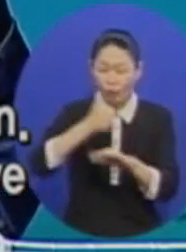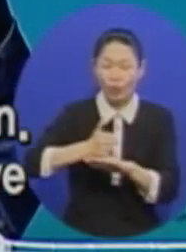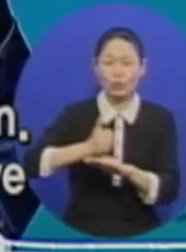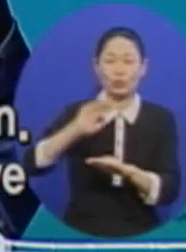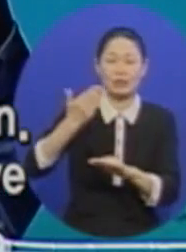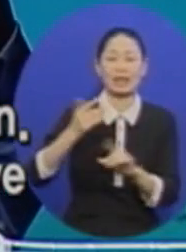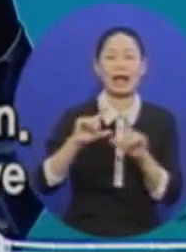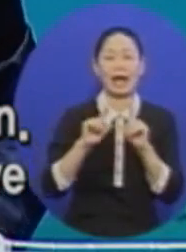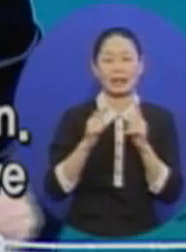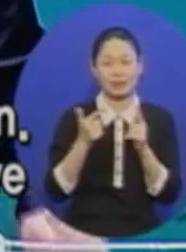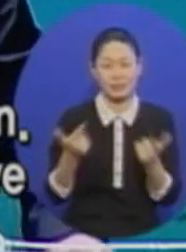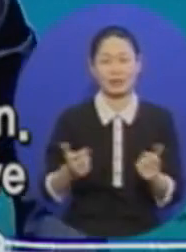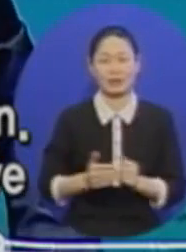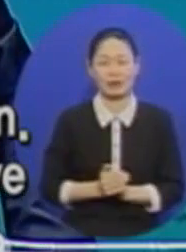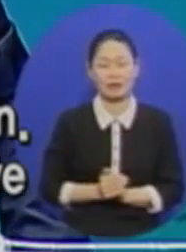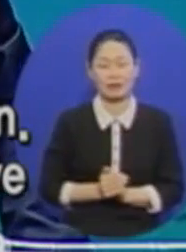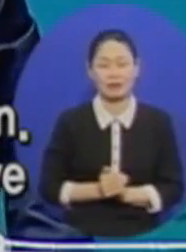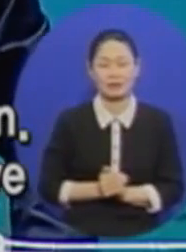말입니다